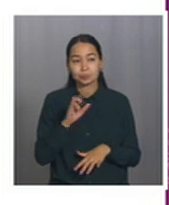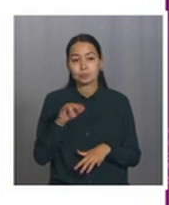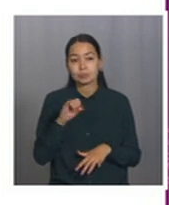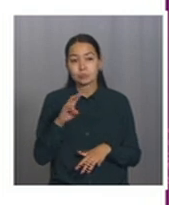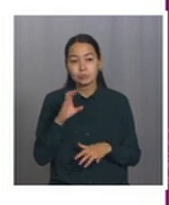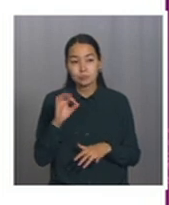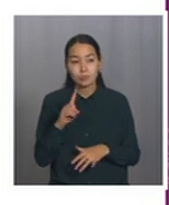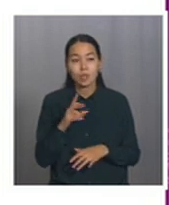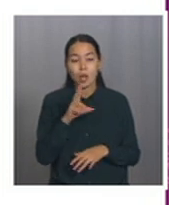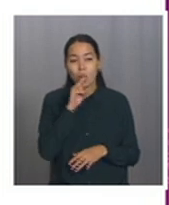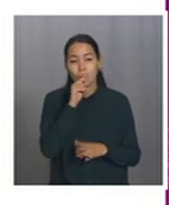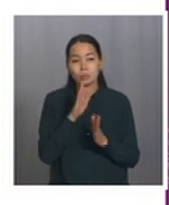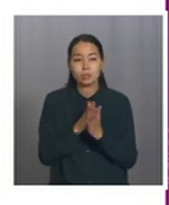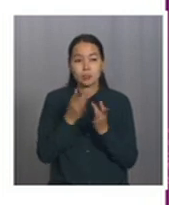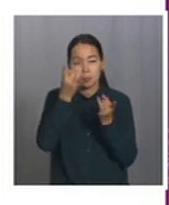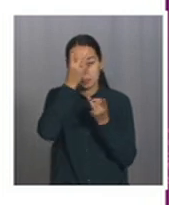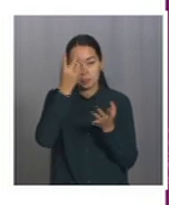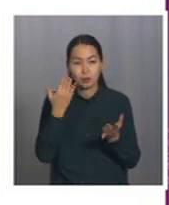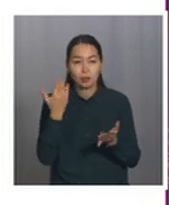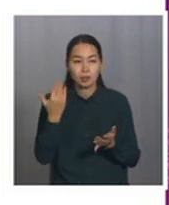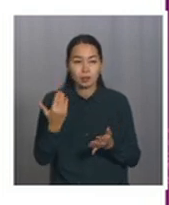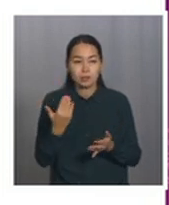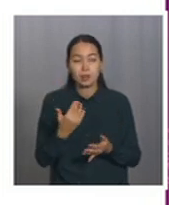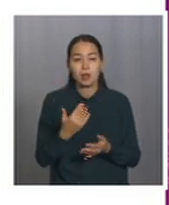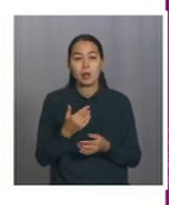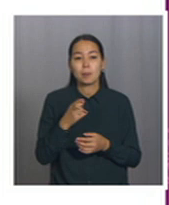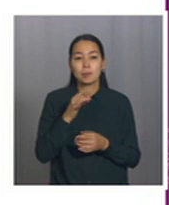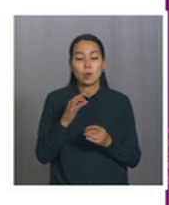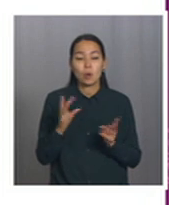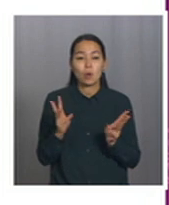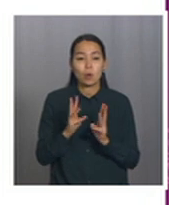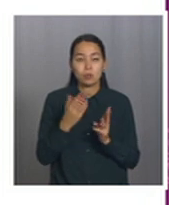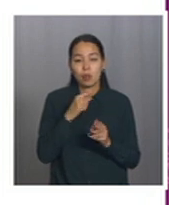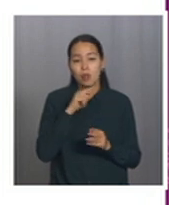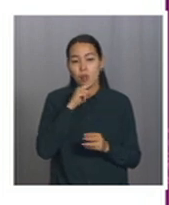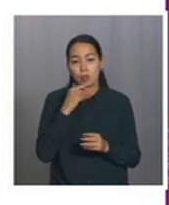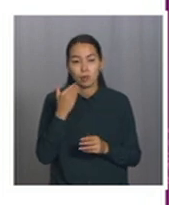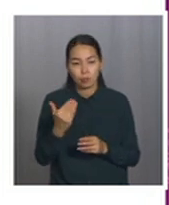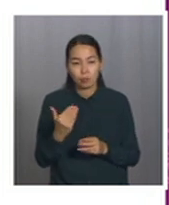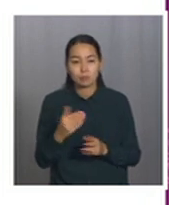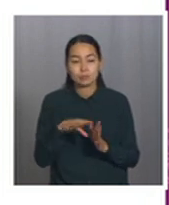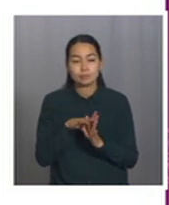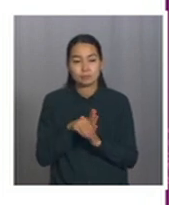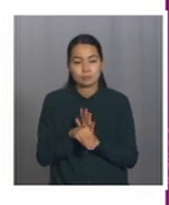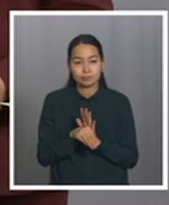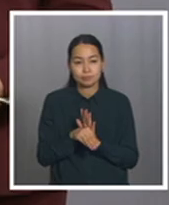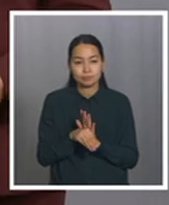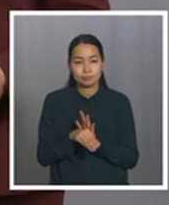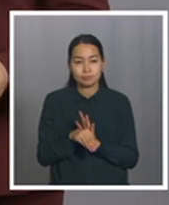аудиокітап мәдени салаға жатады, биоотын экономика саласына жататын будан сөздер екен.